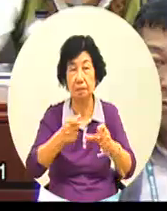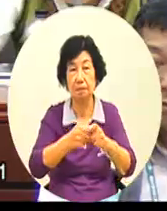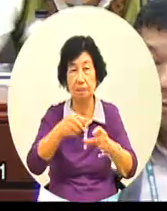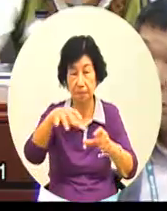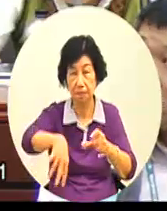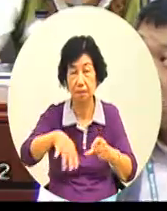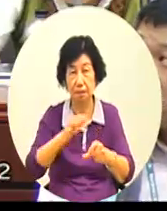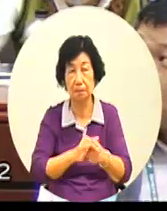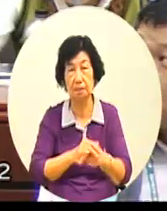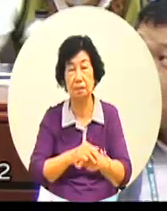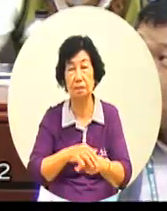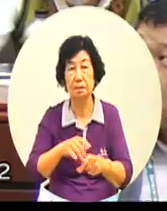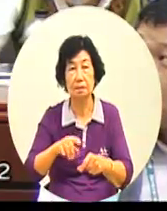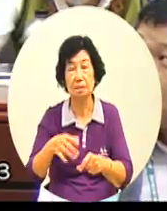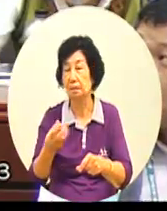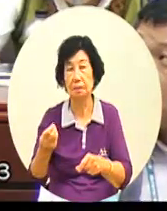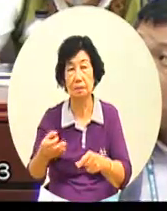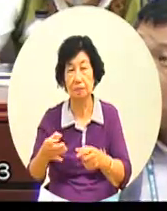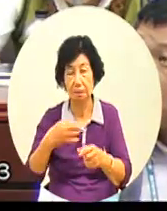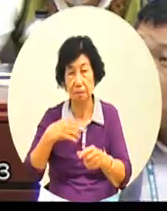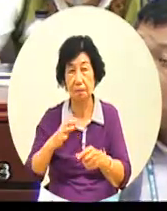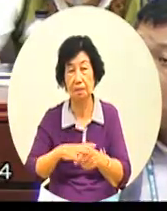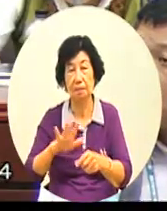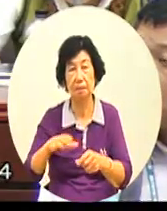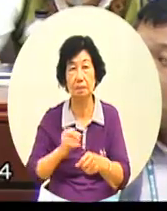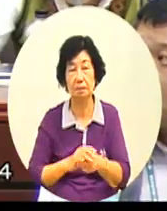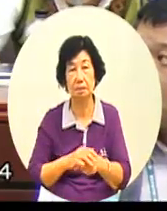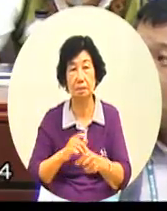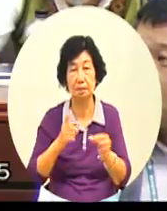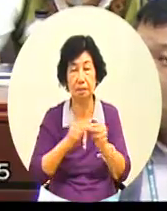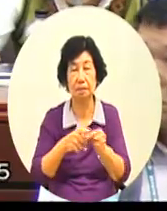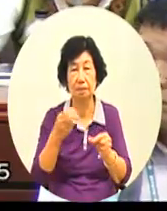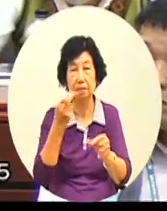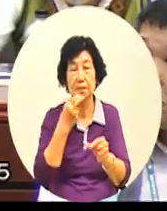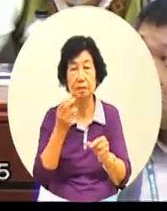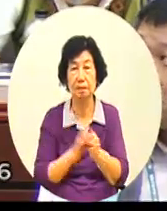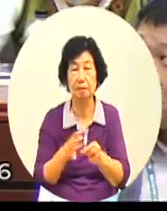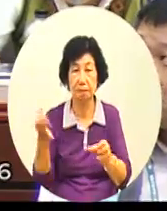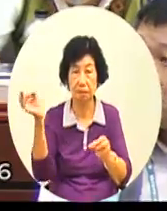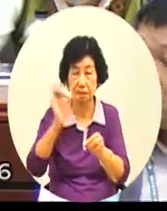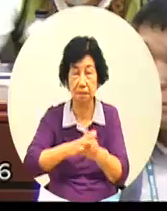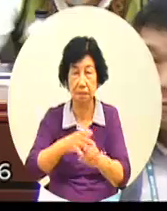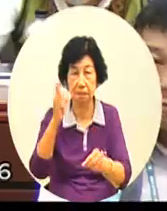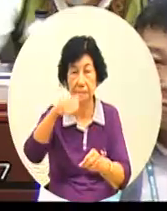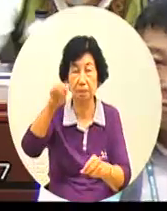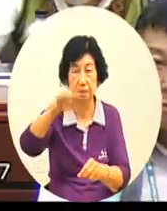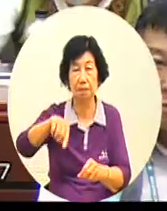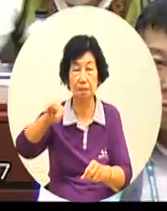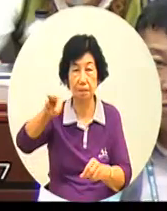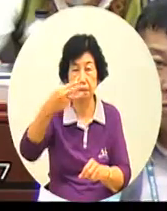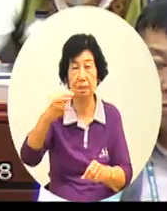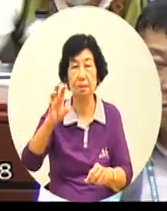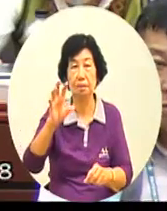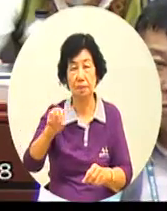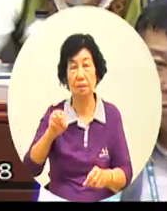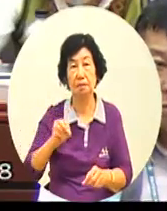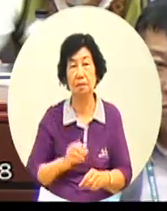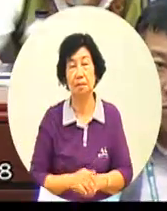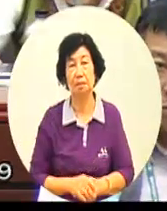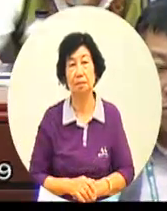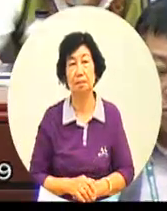那今年桃园区公所呢，中央补助1300万，是直接拨到桃园区公